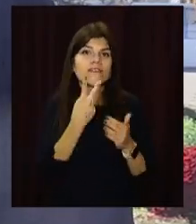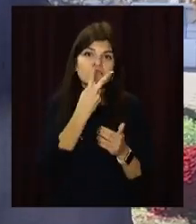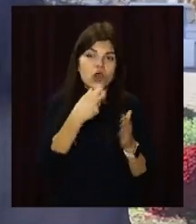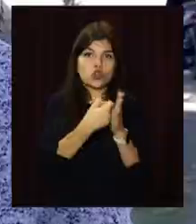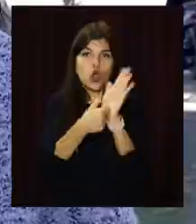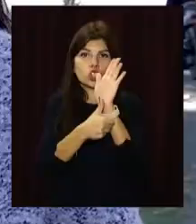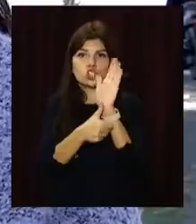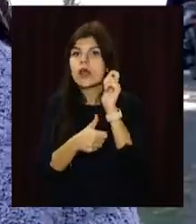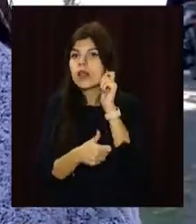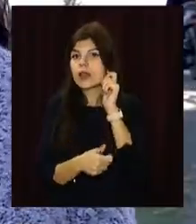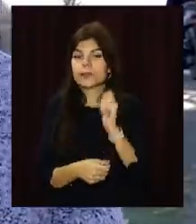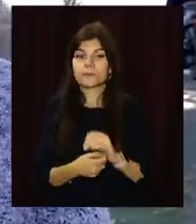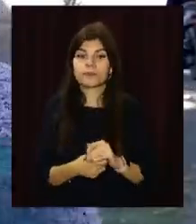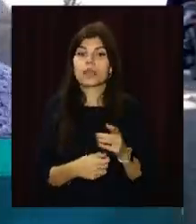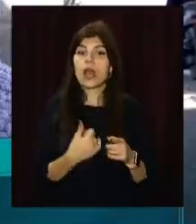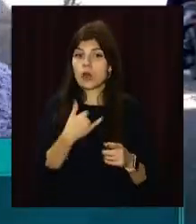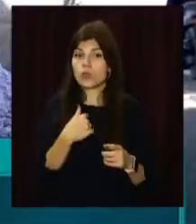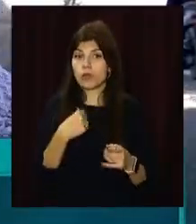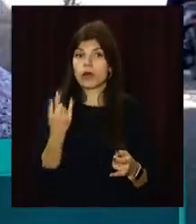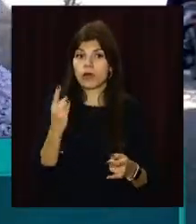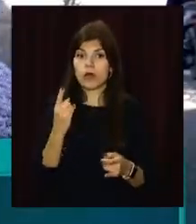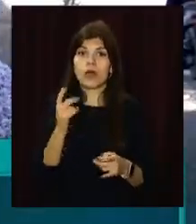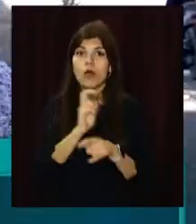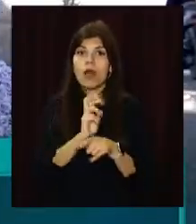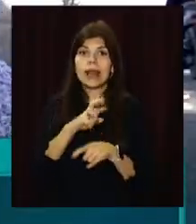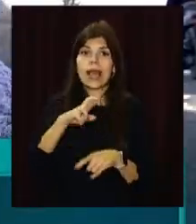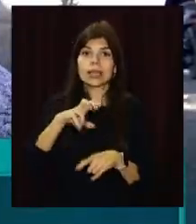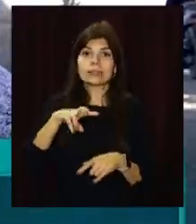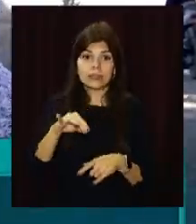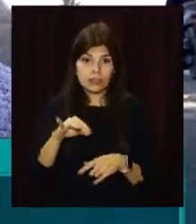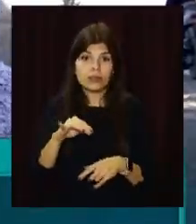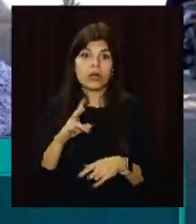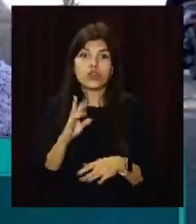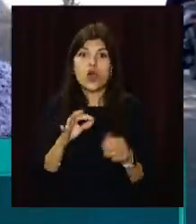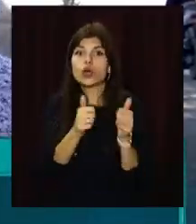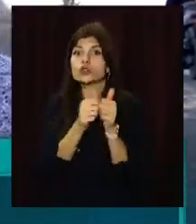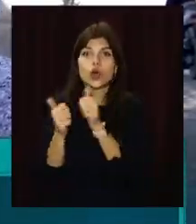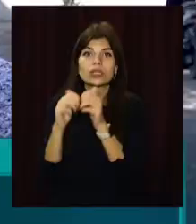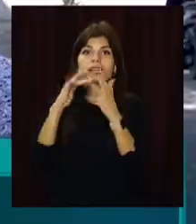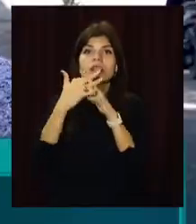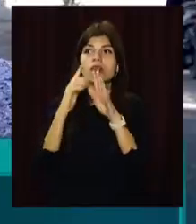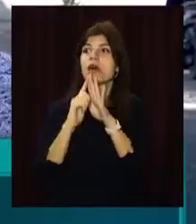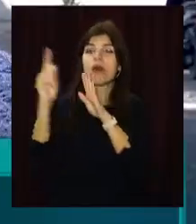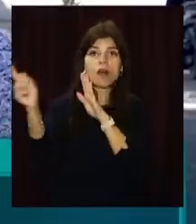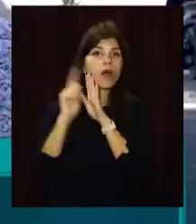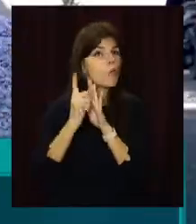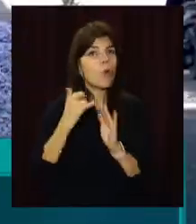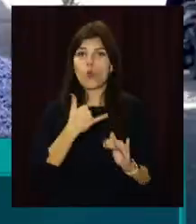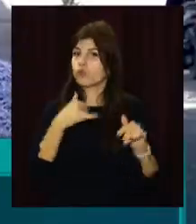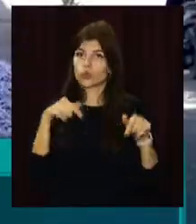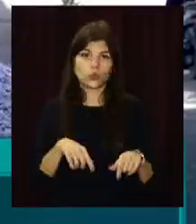6 років. Я зараз маю дитину, яка ходить в ясельну групу, але сусіднє село, тому що тут у нас